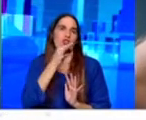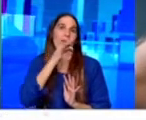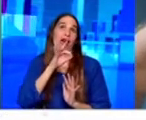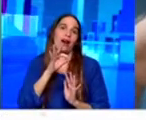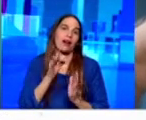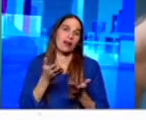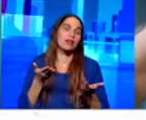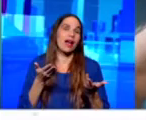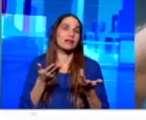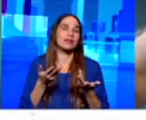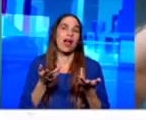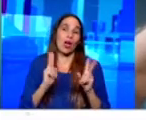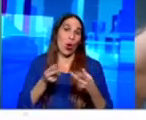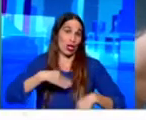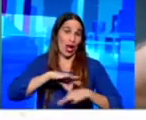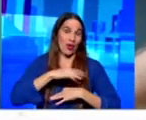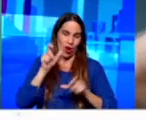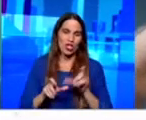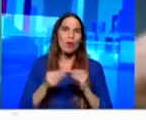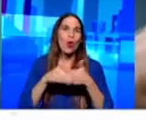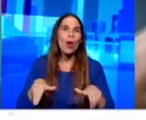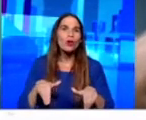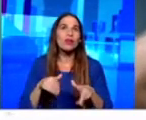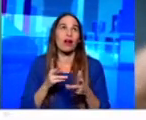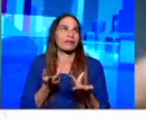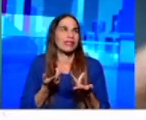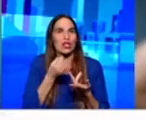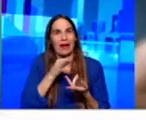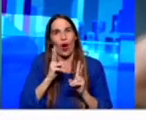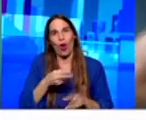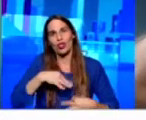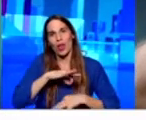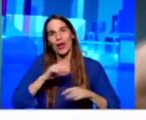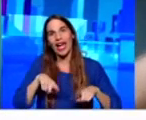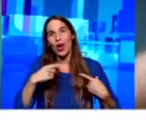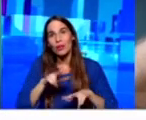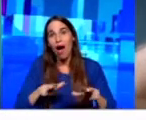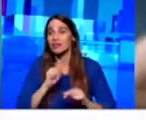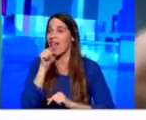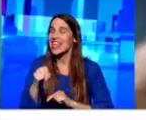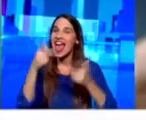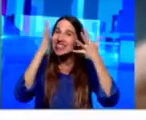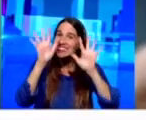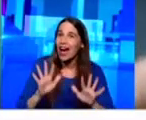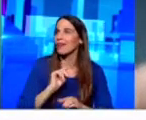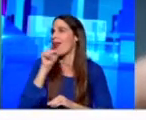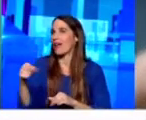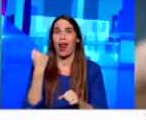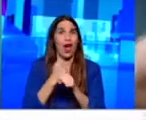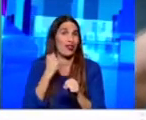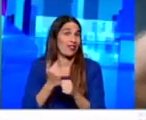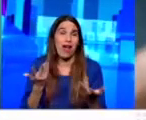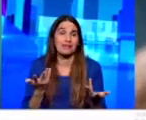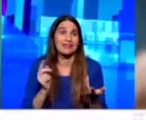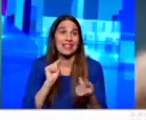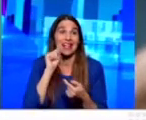בסוף את יכולתנו, אנשים עם מוגבלות, לחיות פה בארץ, להגיע לסרט, להגיע לעבודה,